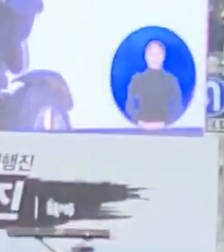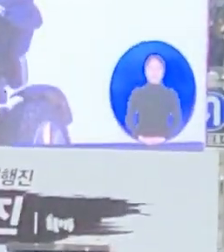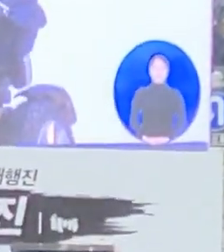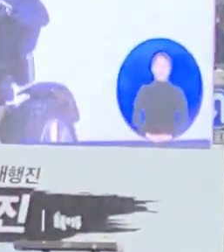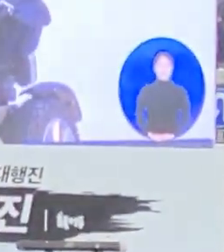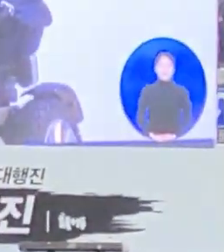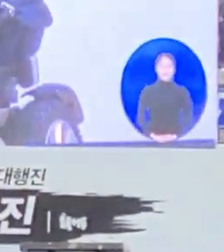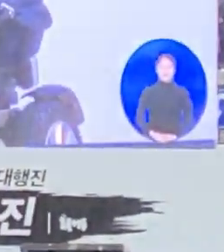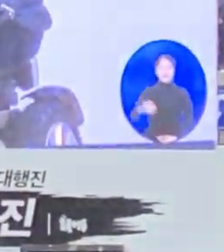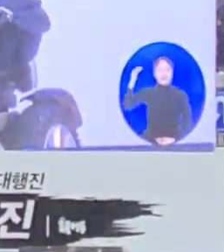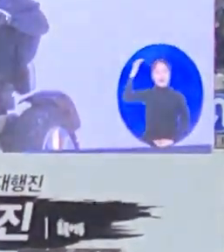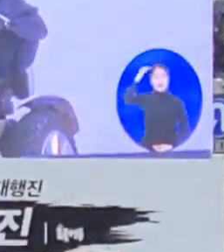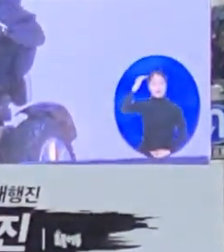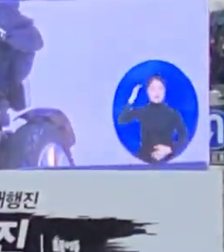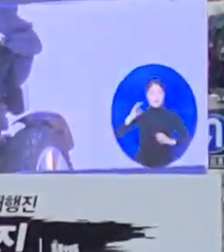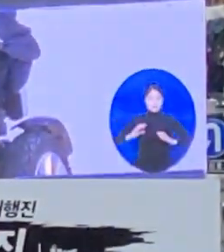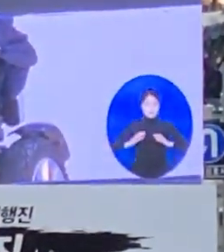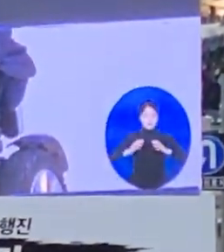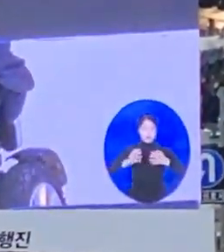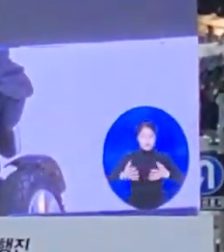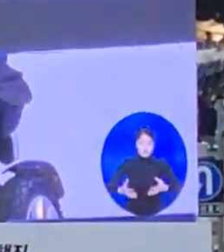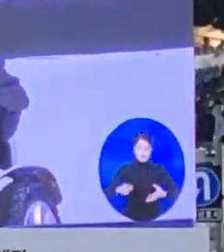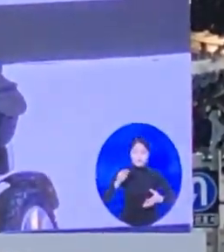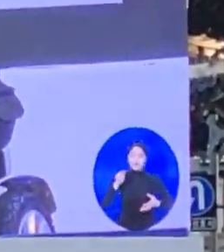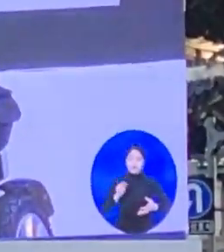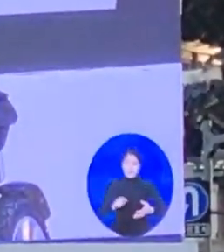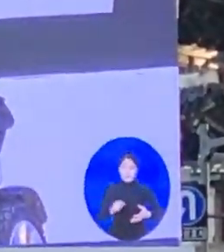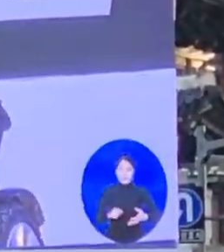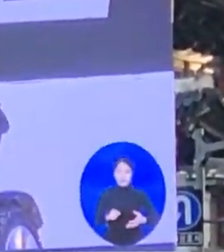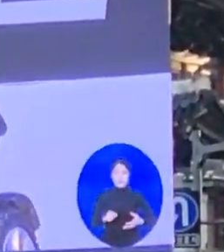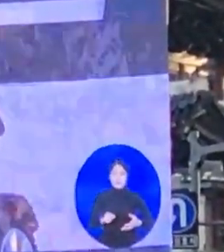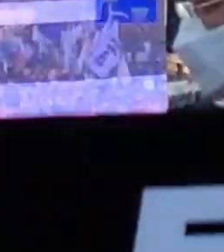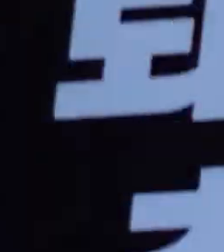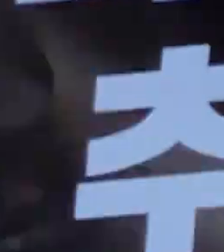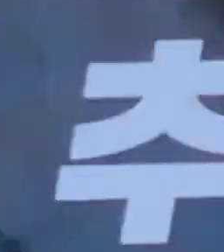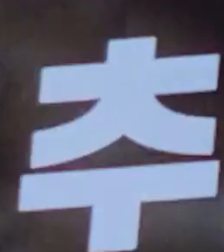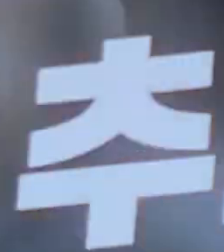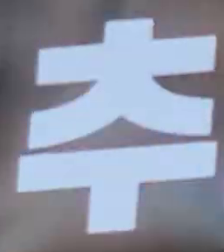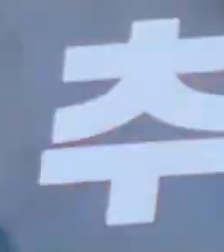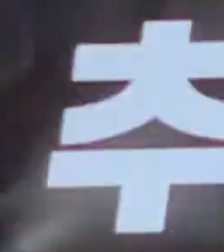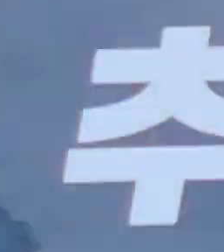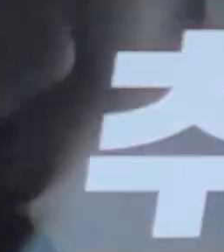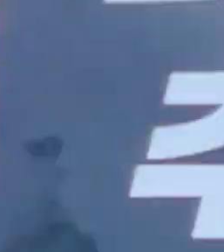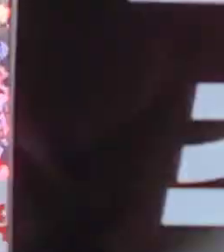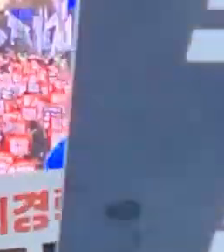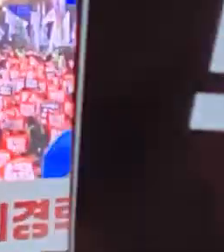대한민국 전체가 억울해서 못 살겠다!